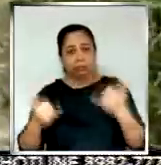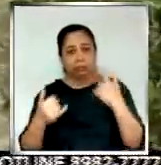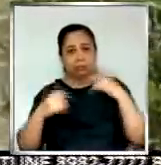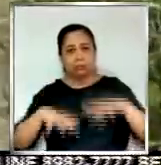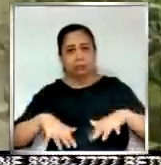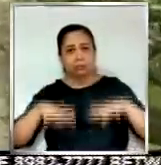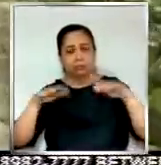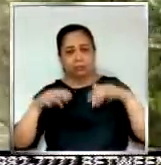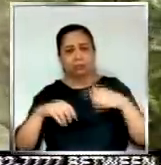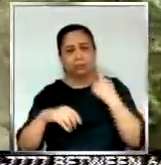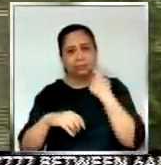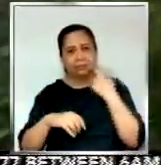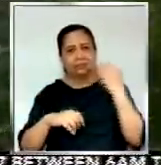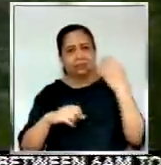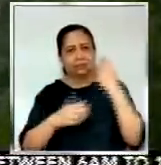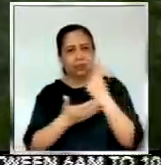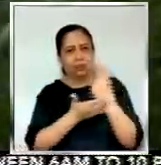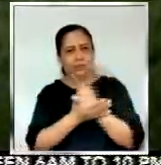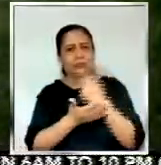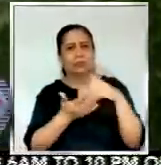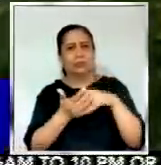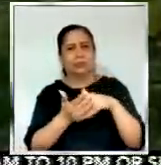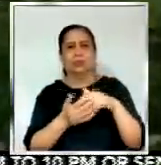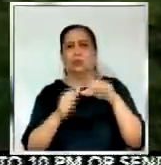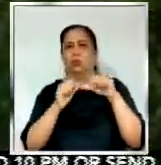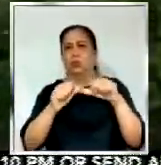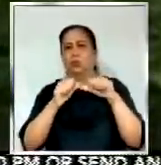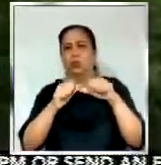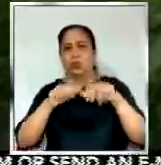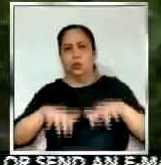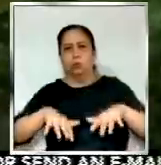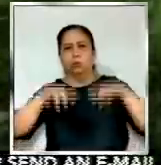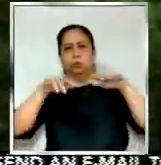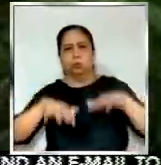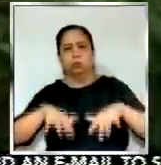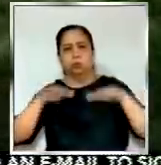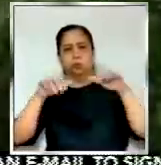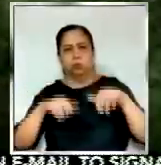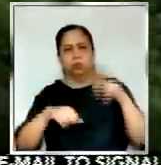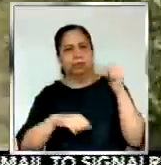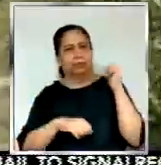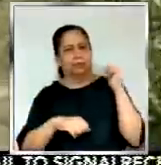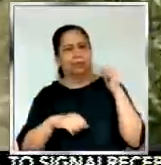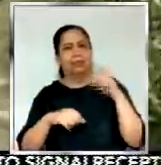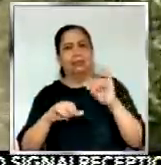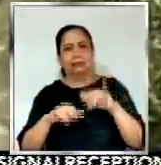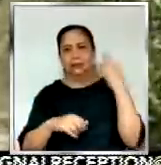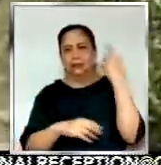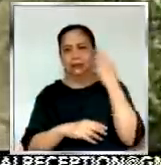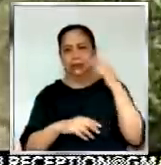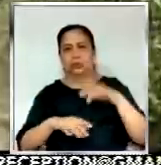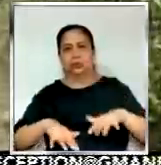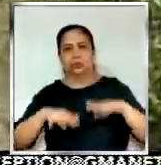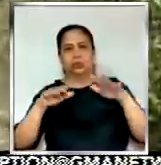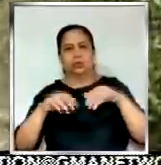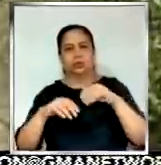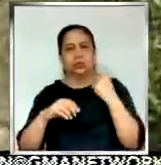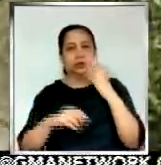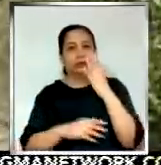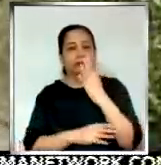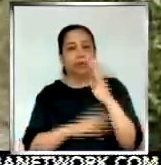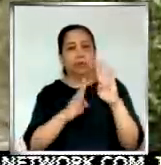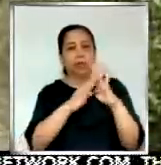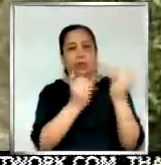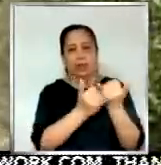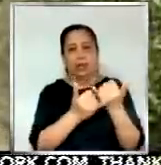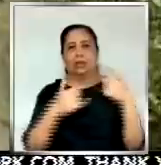nito mga nakaraang linggo, ay hindi na tumigil sa pag-apaw yung siyapa sa likod. Yan yung dahilan ng pagbaha ng hindi bababa sa apat na barangay dito